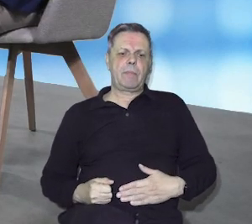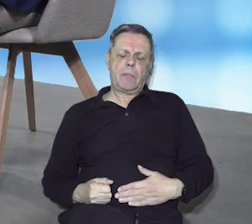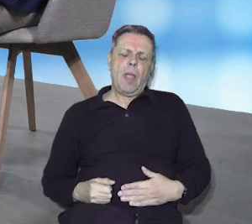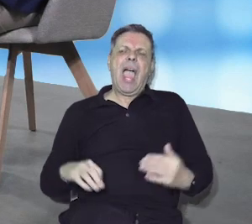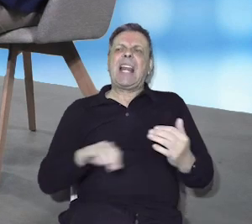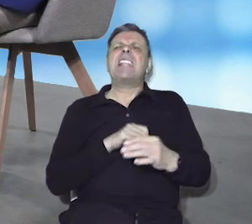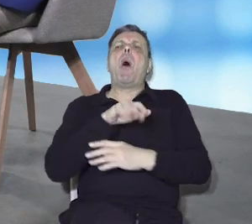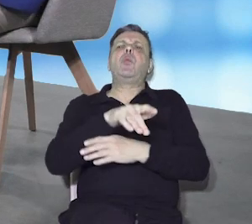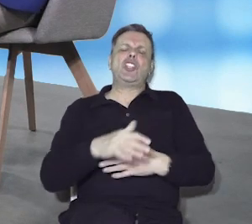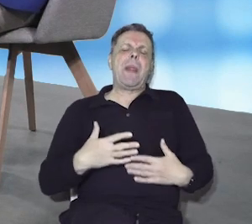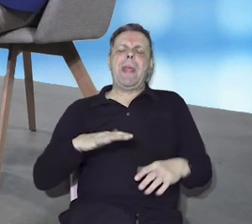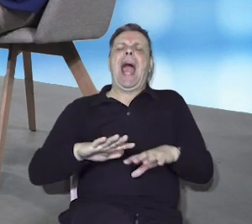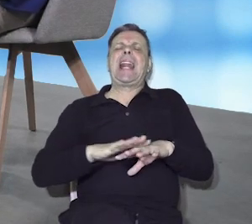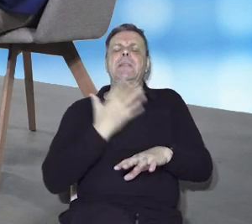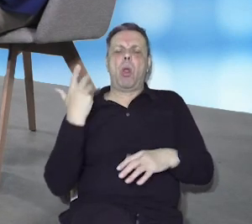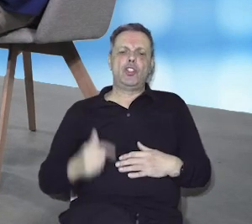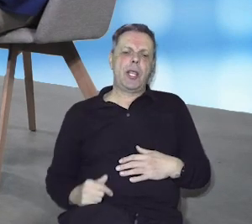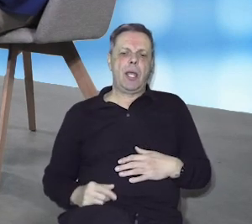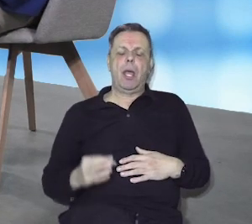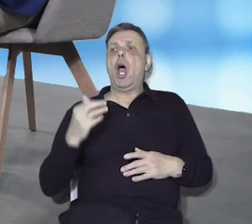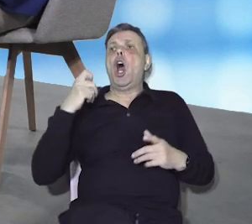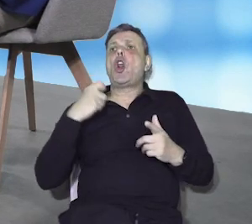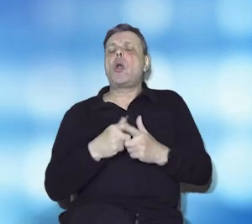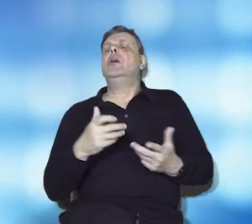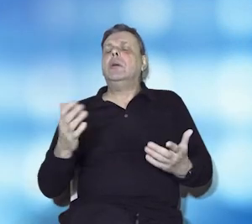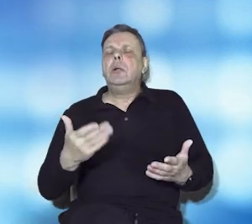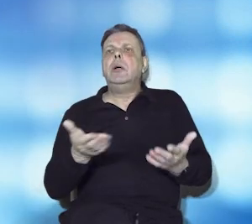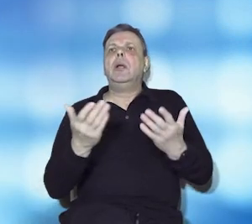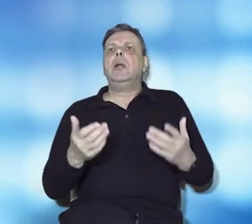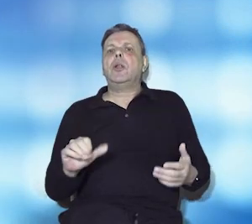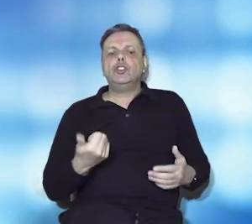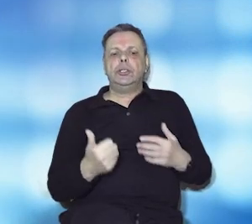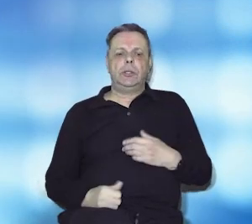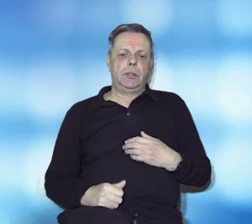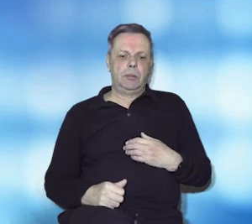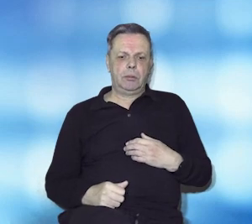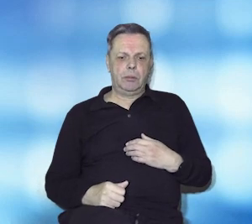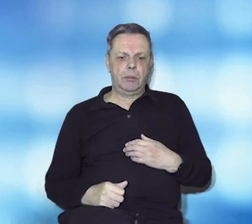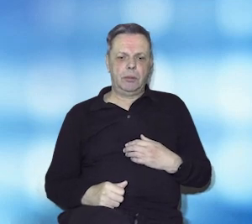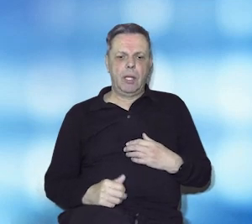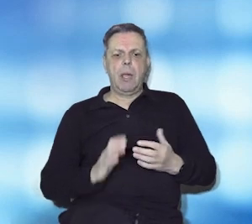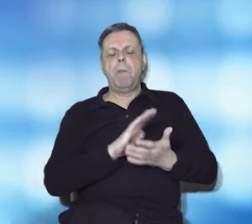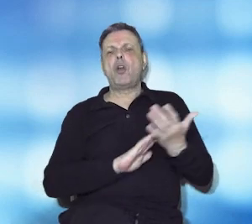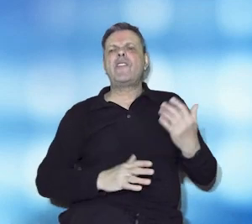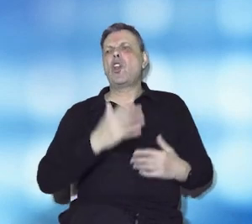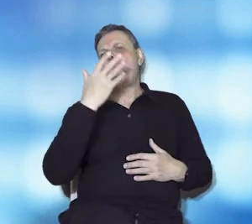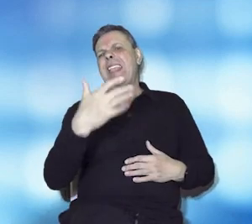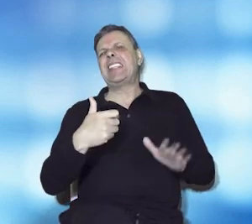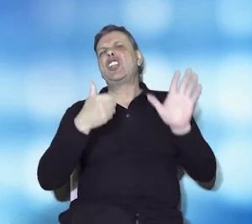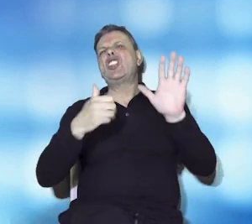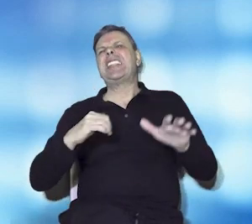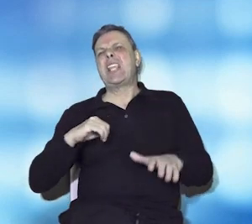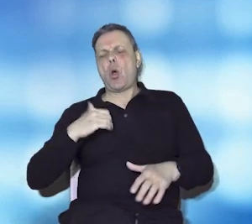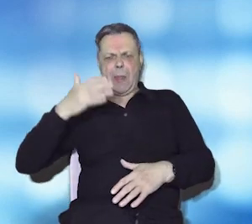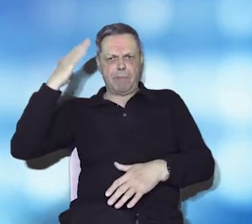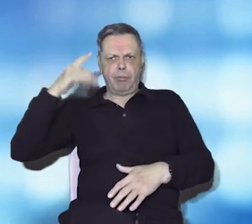Rok, koji rok? Ajde, idemo do kraja, idemo. Pa ima roka, evo, počeš si od 50-ih, 60-ih. On je